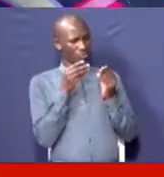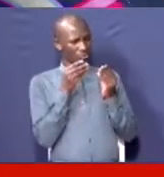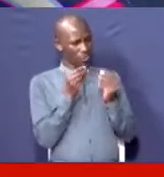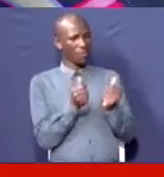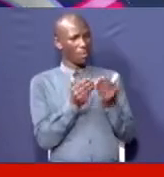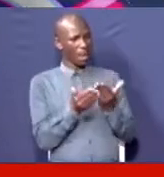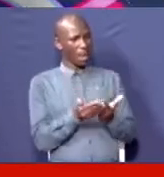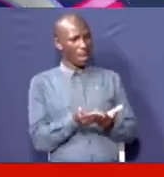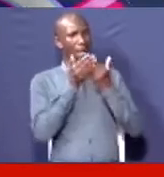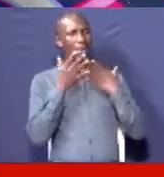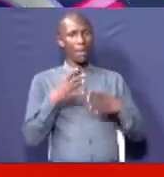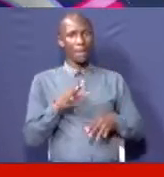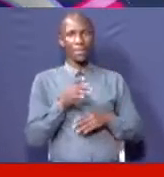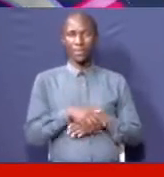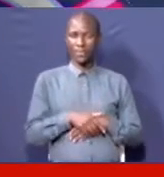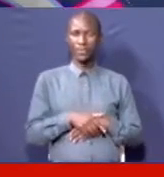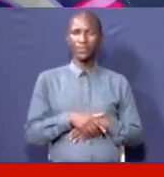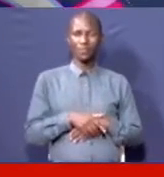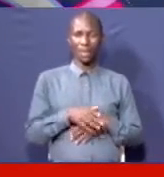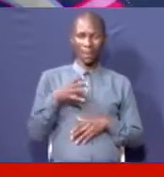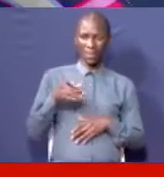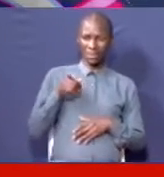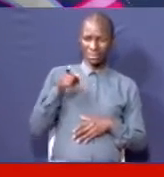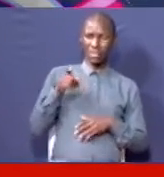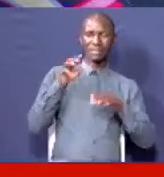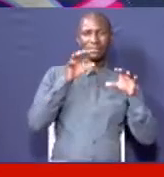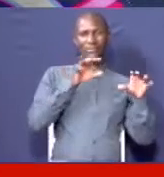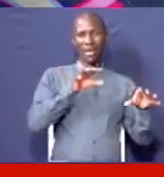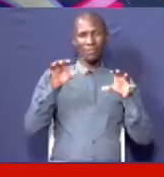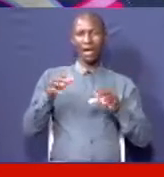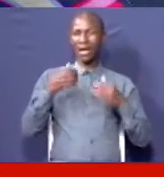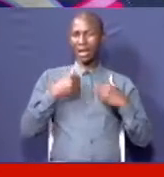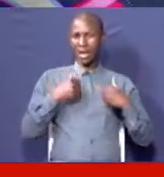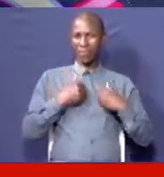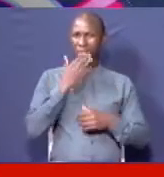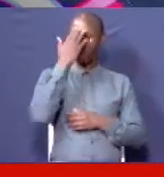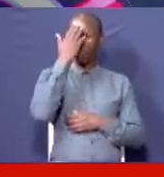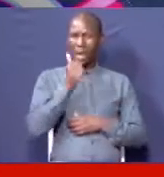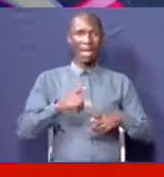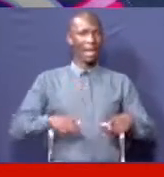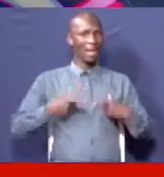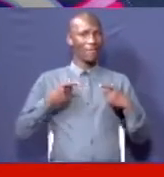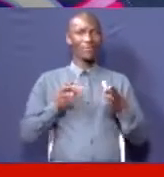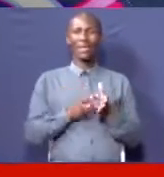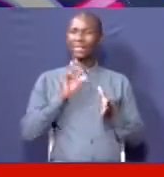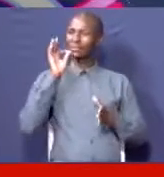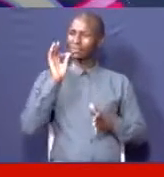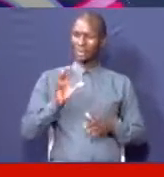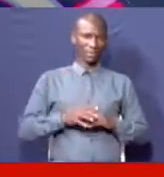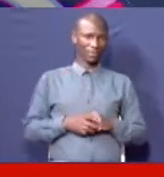alaya weta. Tamainde kwethe wa maithini kamonoka na maikoneka kumana na Ngalama iyulu ya dhayu. Aine